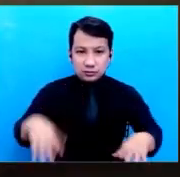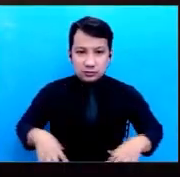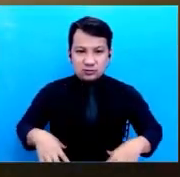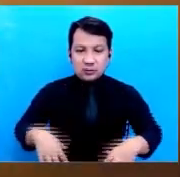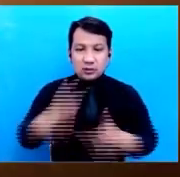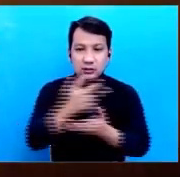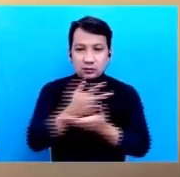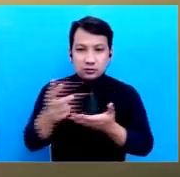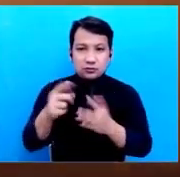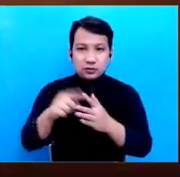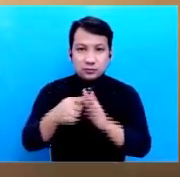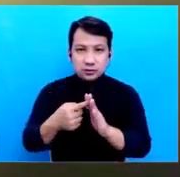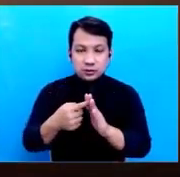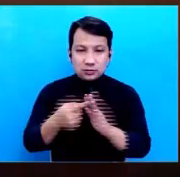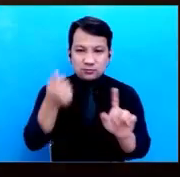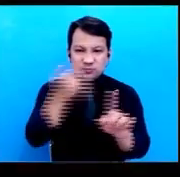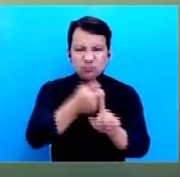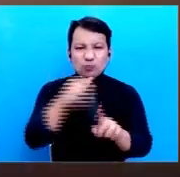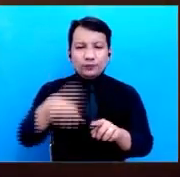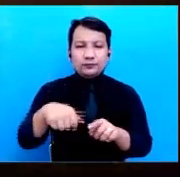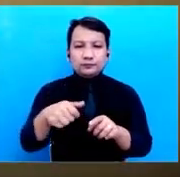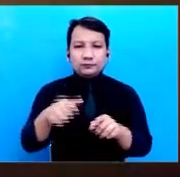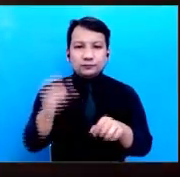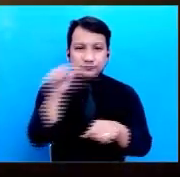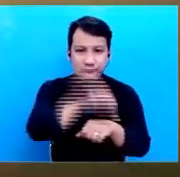nang magsimulang pananakop sa Ukraine.